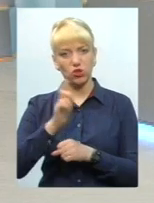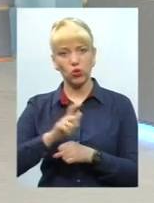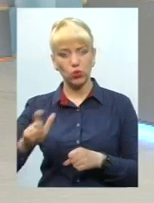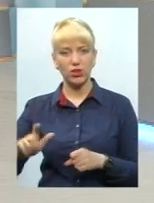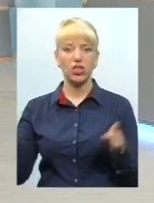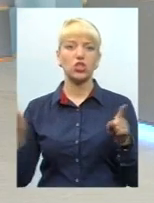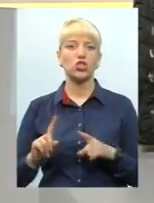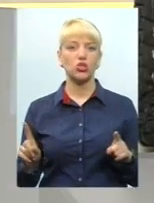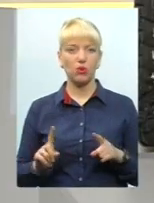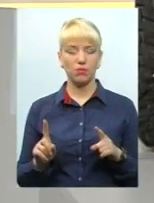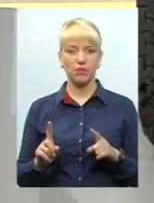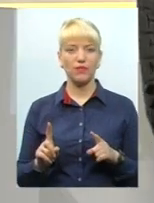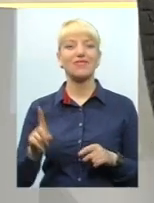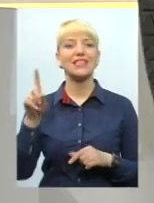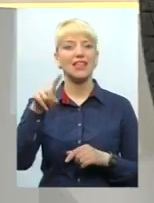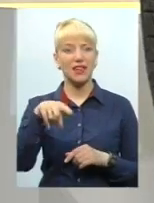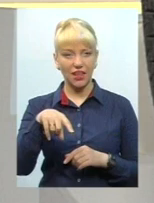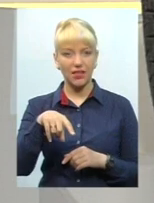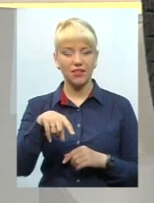аби все-таки